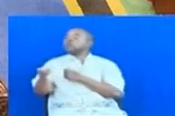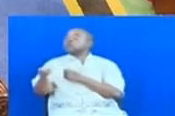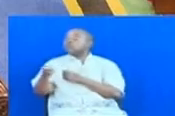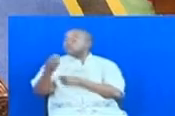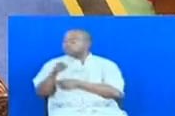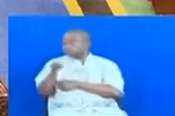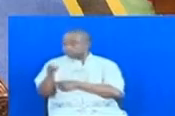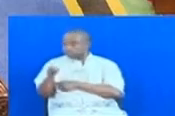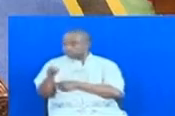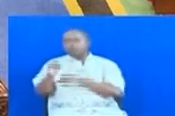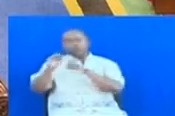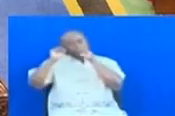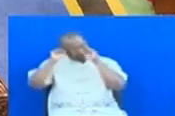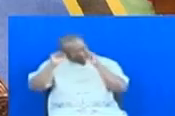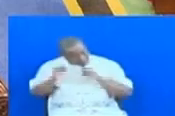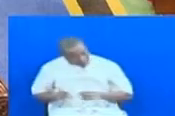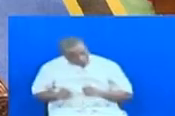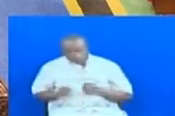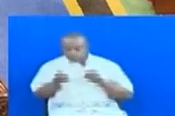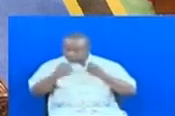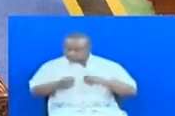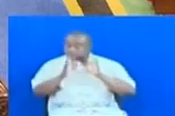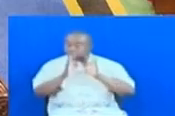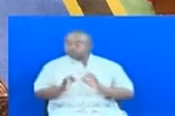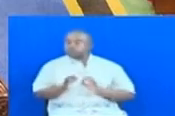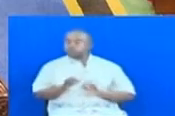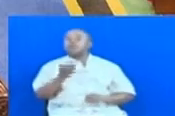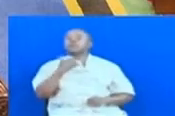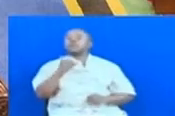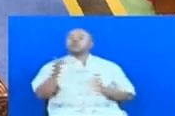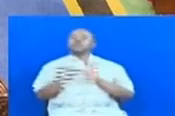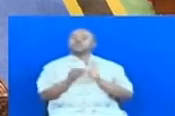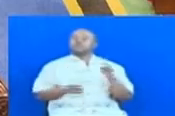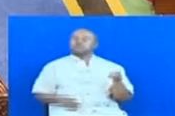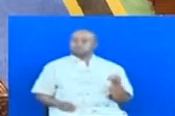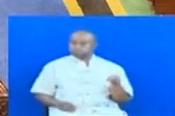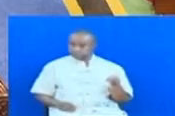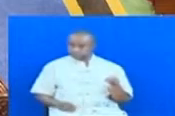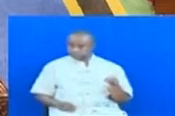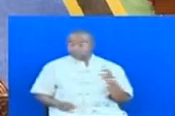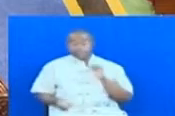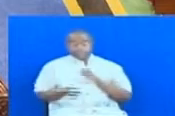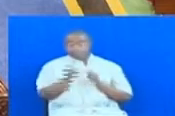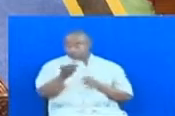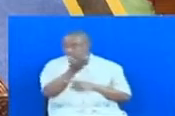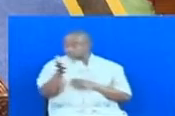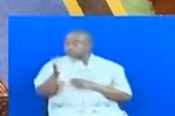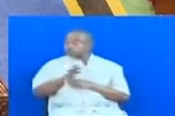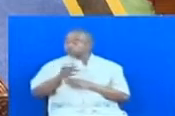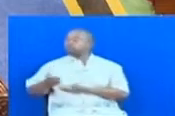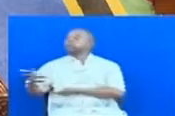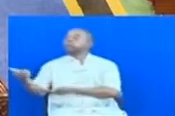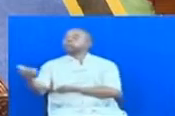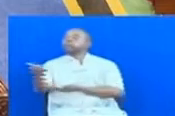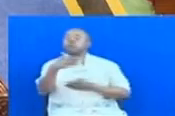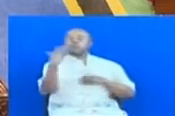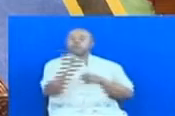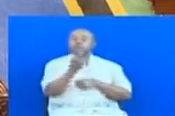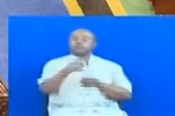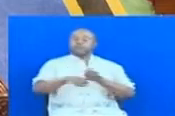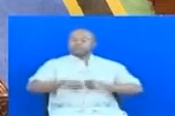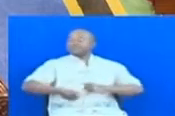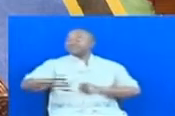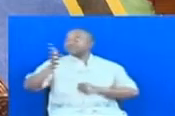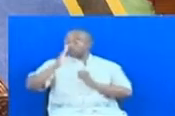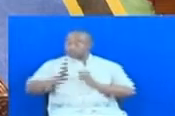hizo, lazima ziende zikatekeleze vizuri matakwa ya kisheria. Lakini jambo lingine, swala zima la ukusanyaji wa mapato katika mamlaka ya serikali za